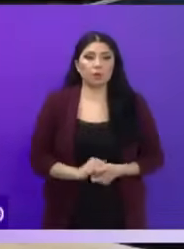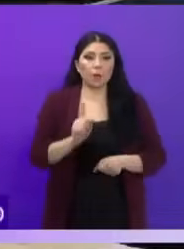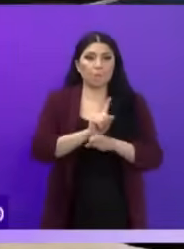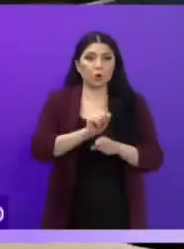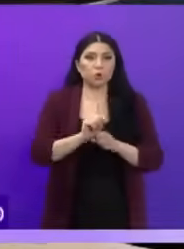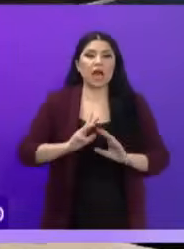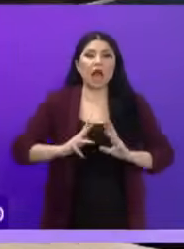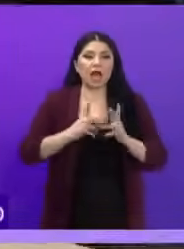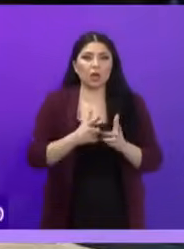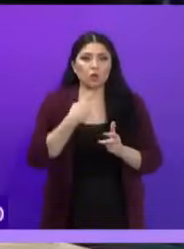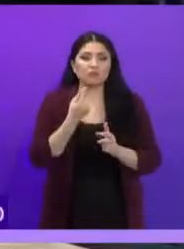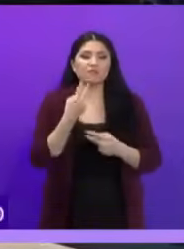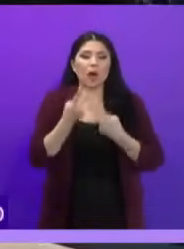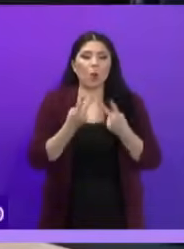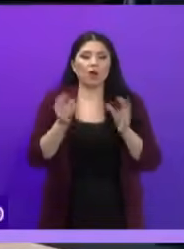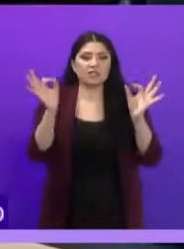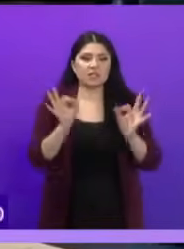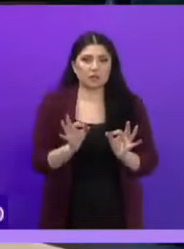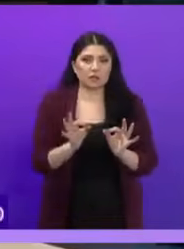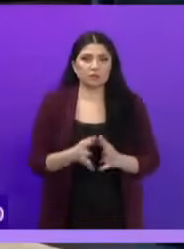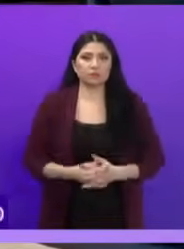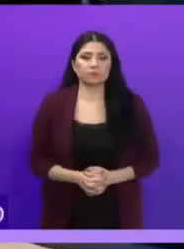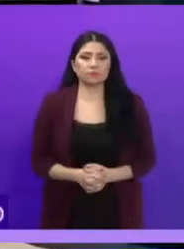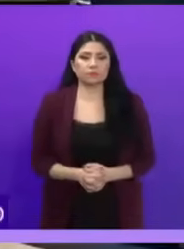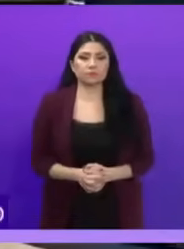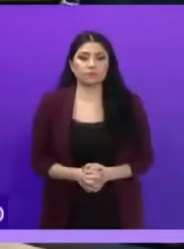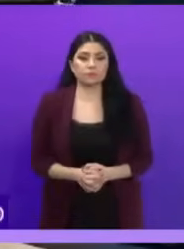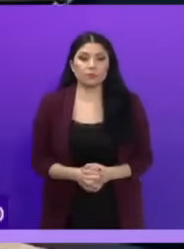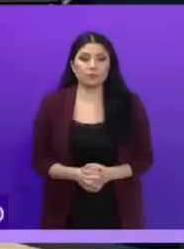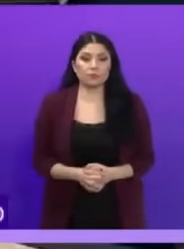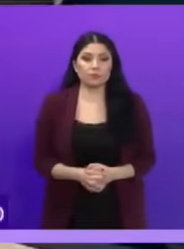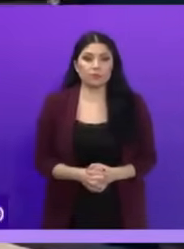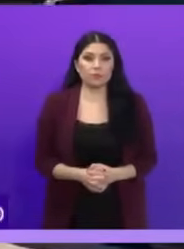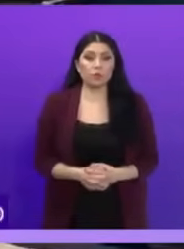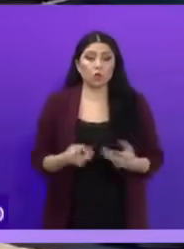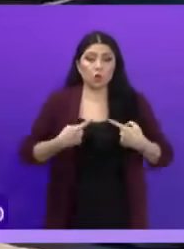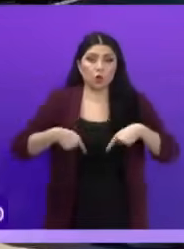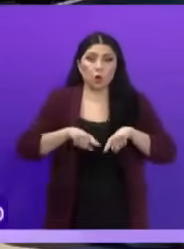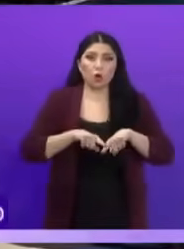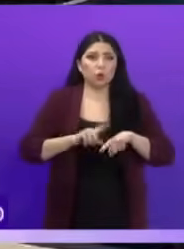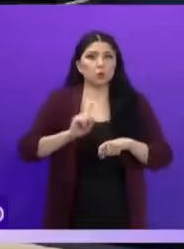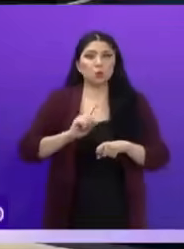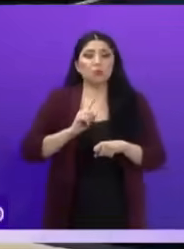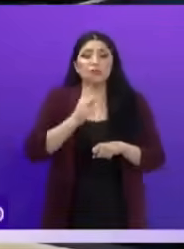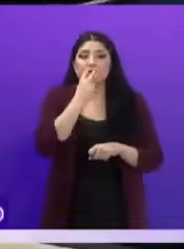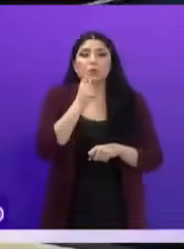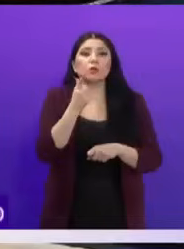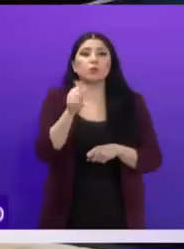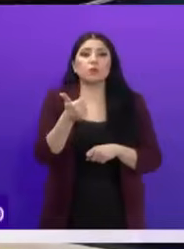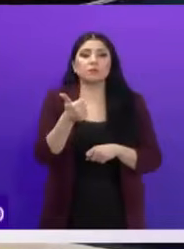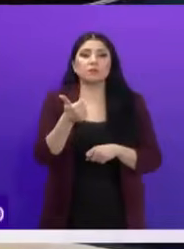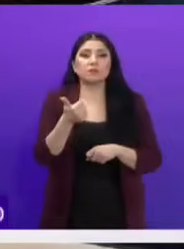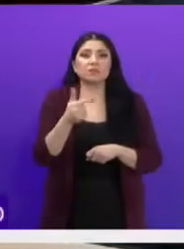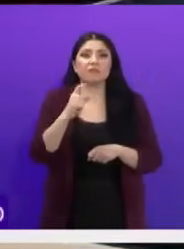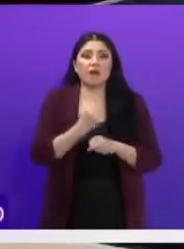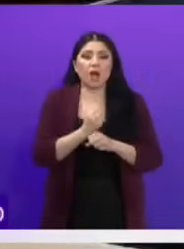produse agricole, scăderi de preț, produse agroalimentare. Noi, ca și fermieri, nu vedem de unde ar putea să vină aceste